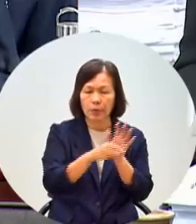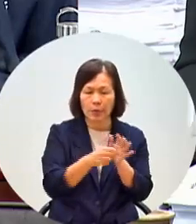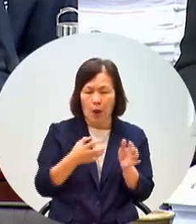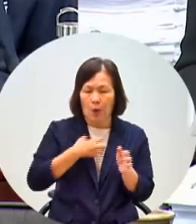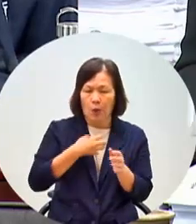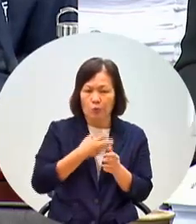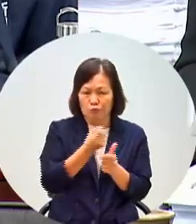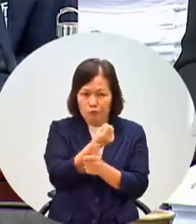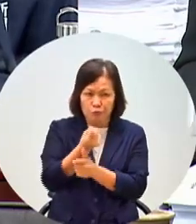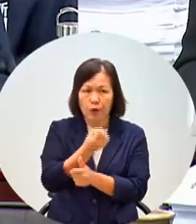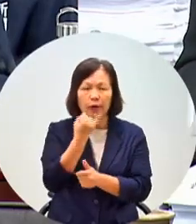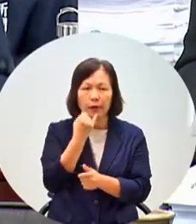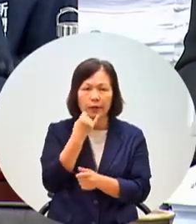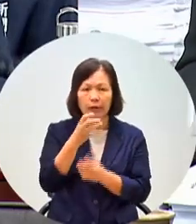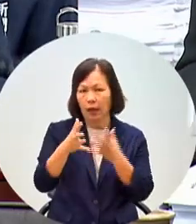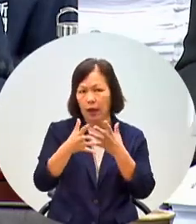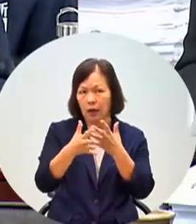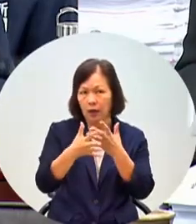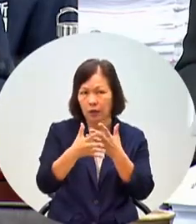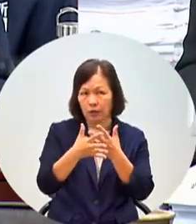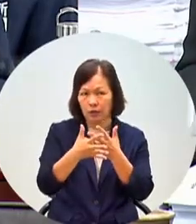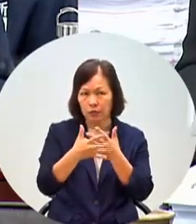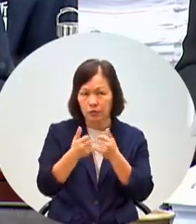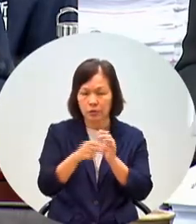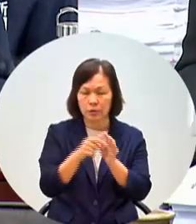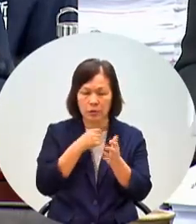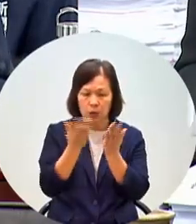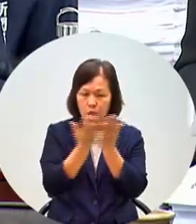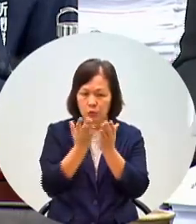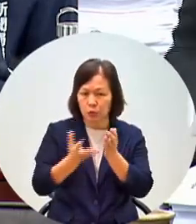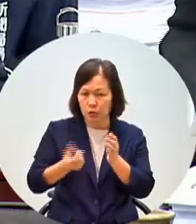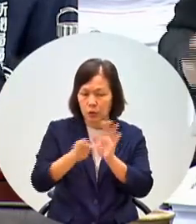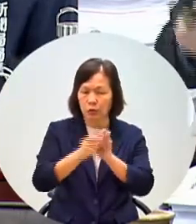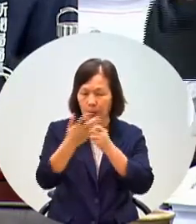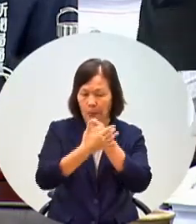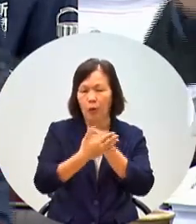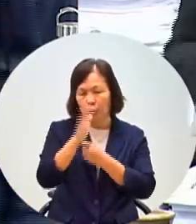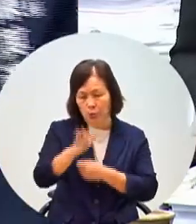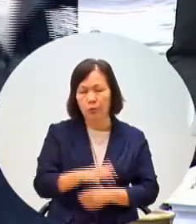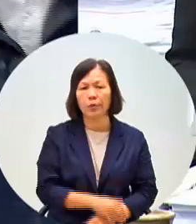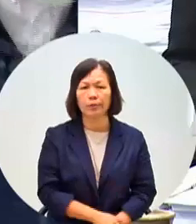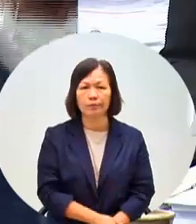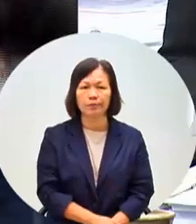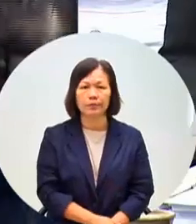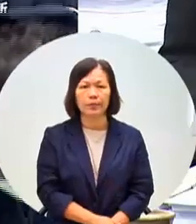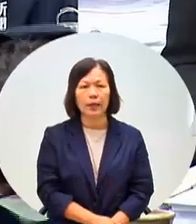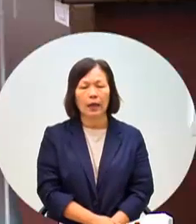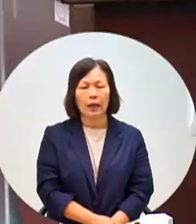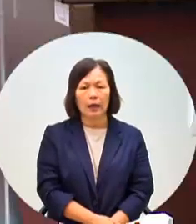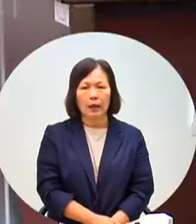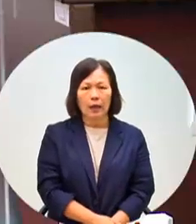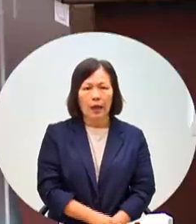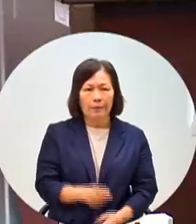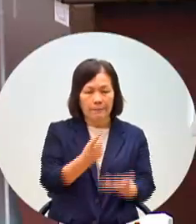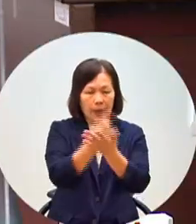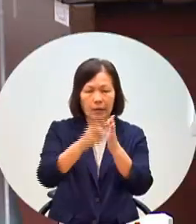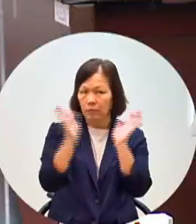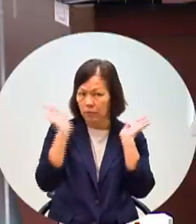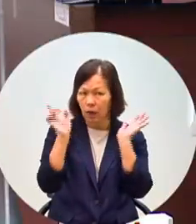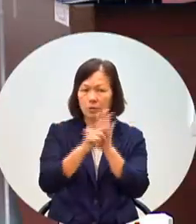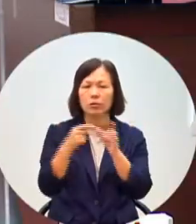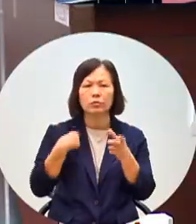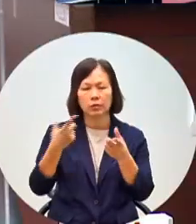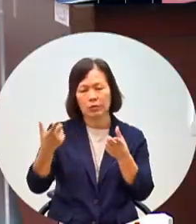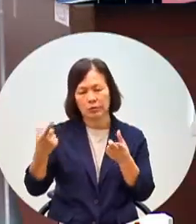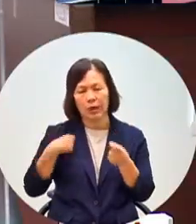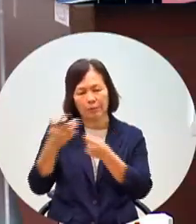制，那学生也可以在他的受教权受到最大的保障。谢谢。 好，谢谢我们市长。其实每个小朋友都是我们的宝贝